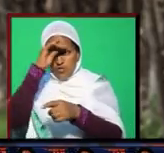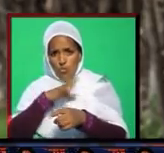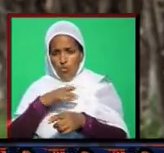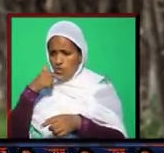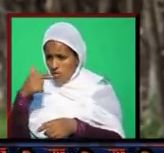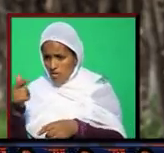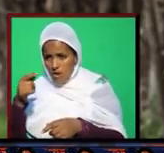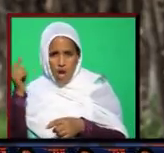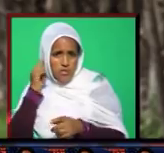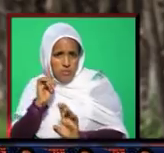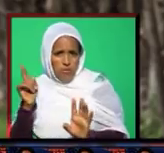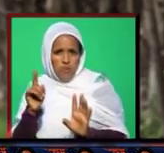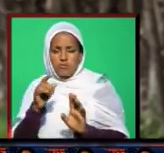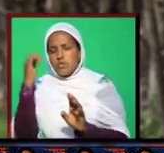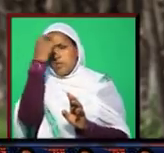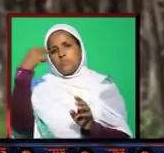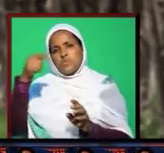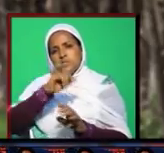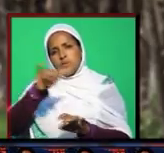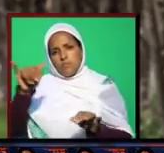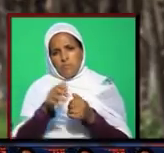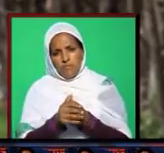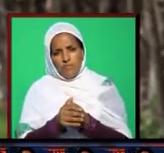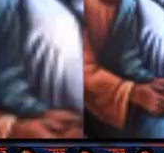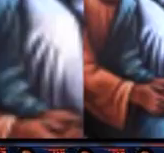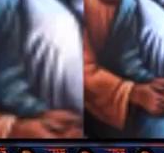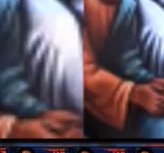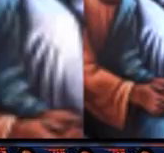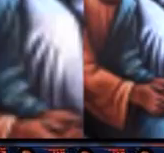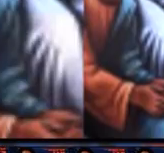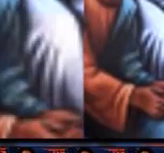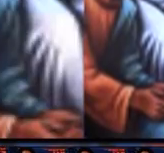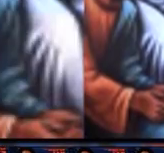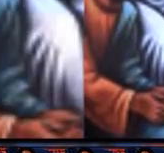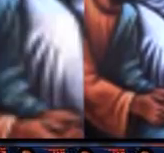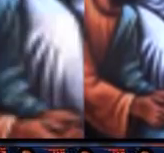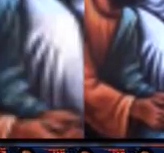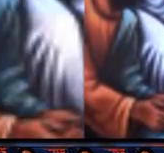ከአንዱ ክፍለ ሀገር ወደ አንዱ ክፍለ ሀገር ሲሄድ ሰዎቹ ካልሰሙን እኛ ምንድን ነን? እብዶች ነን።